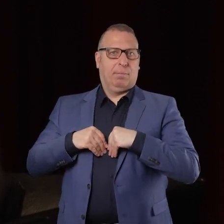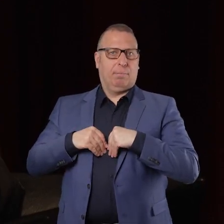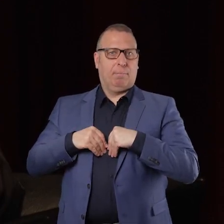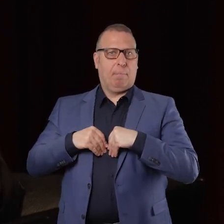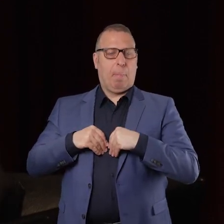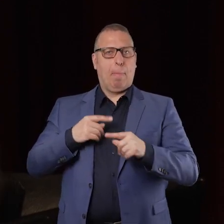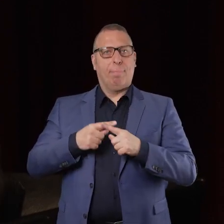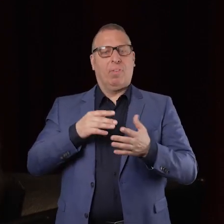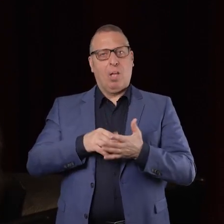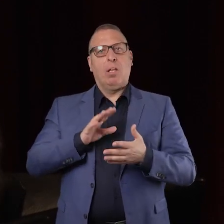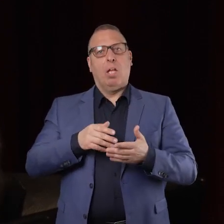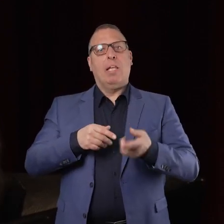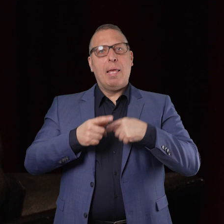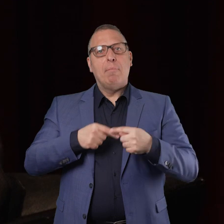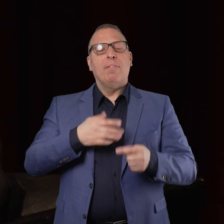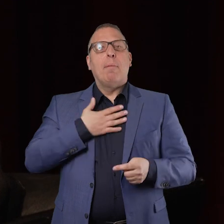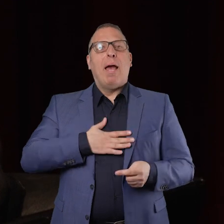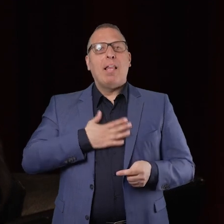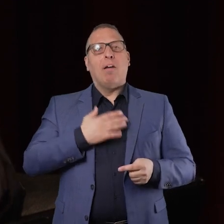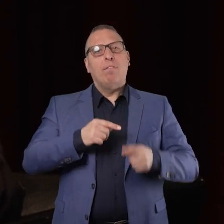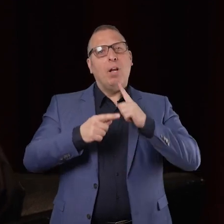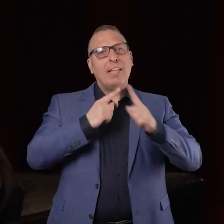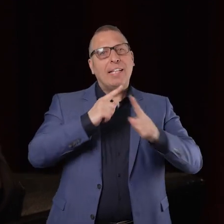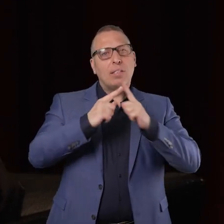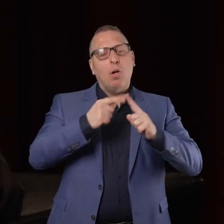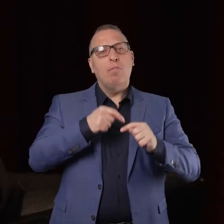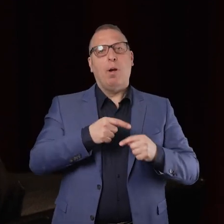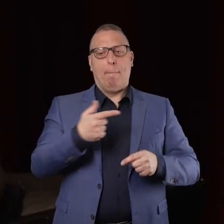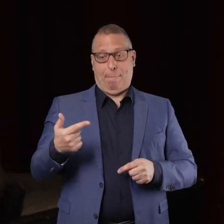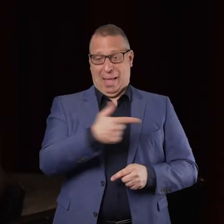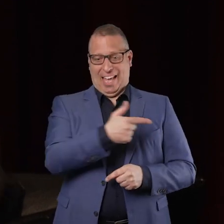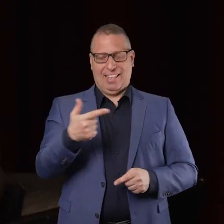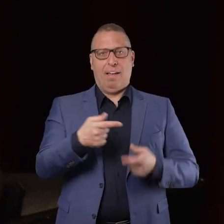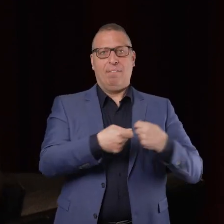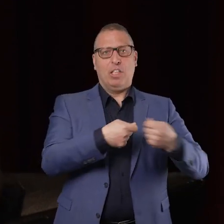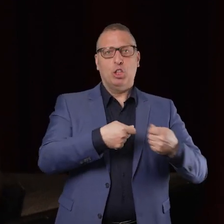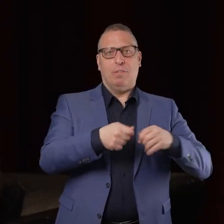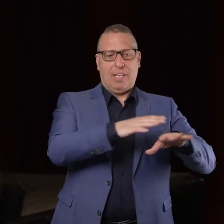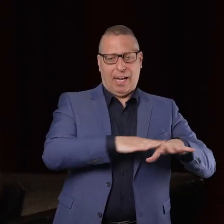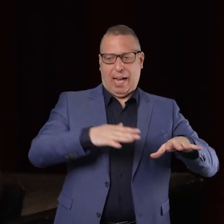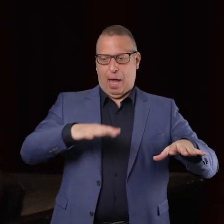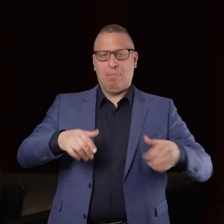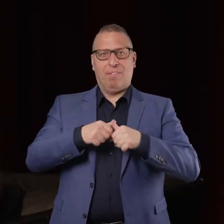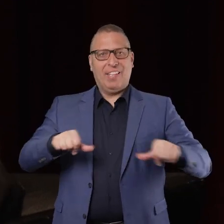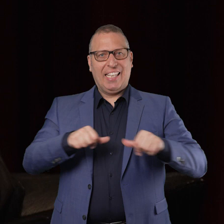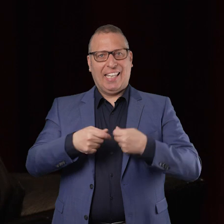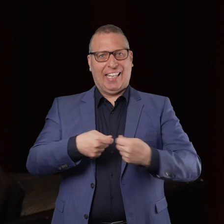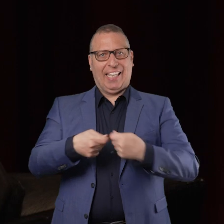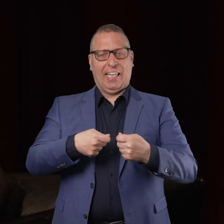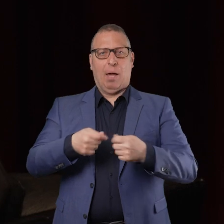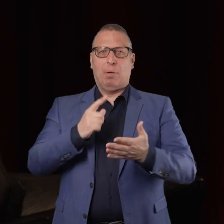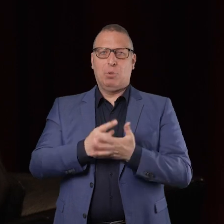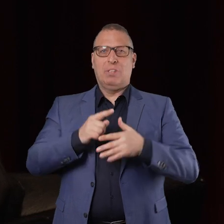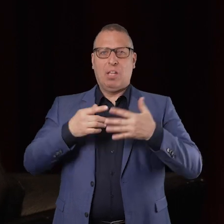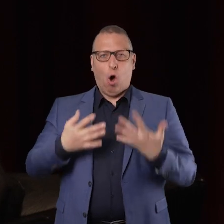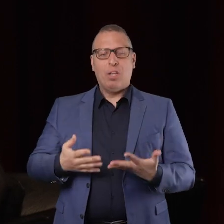Und da haben wir dann immer wieder Diskussionsbedarf in diesen beiden Wirtschaftsräumen, wie wir das managen. Aber ich glaube, man